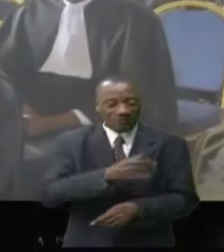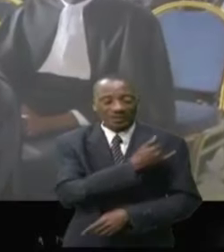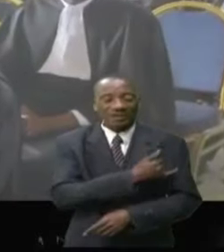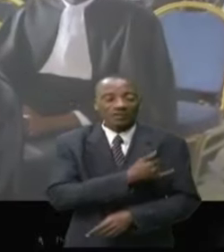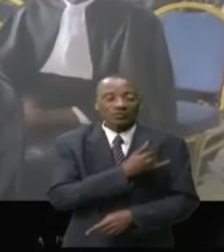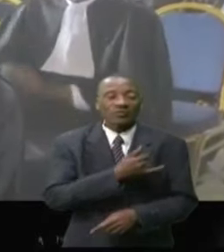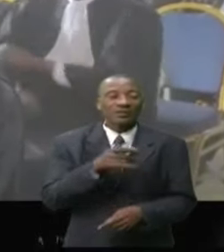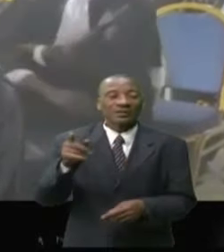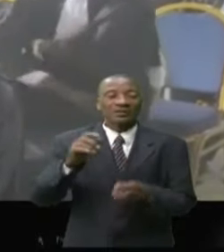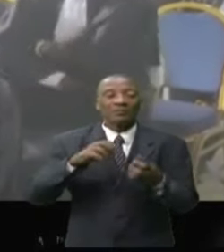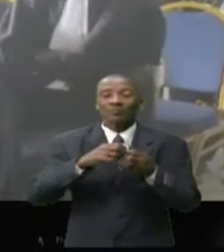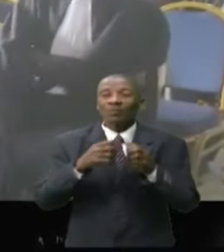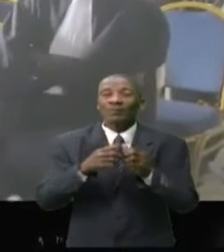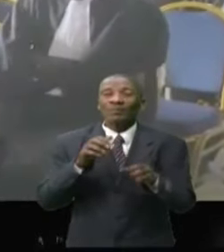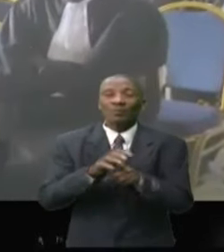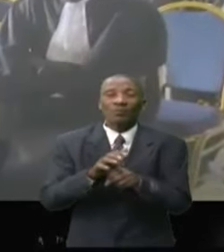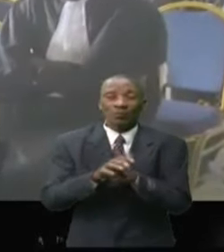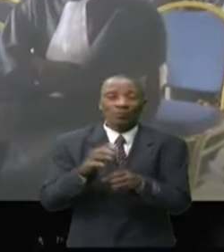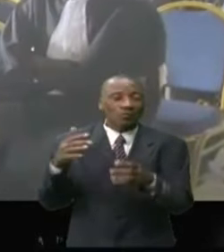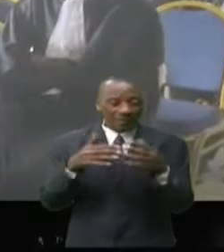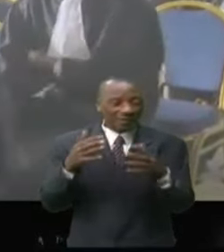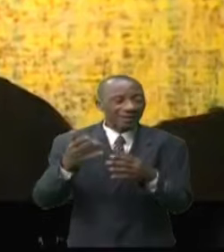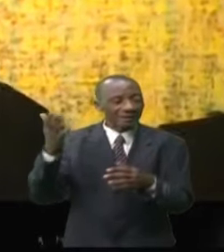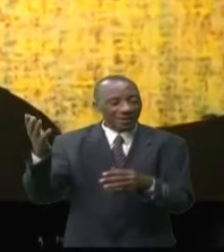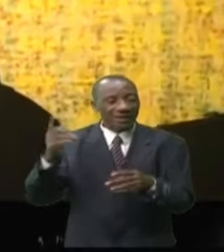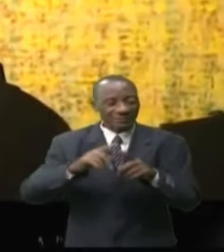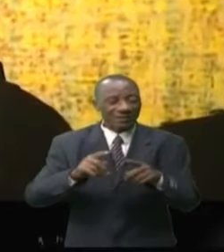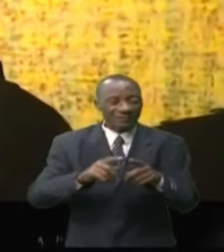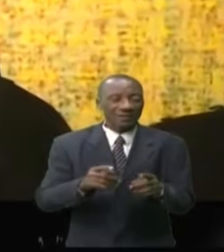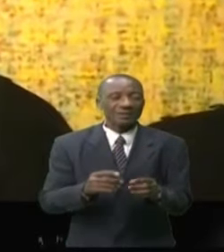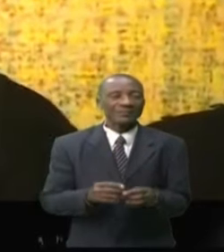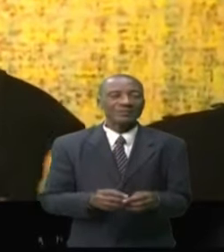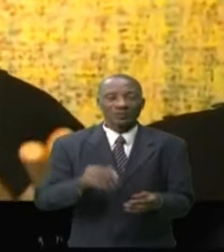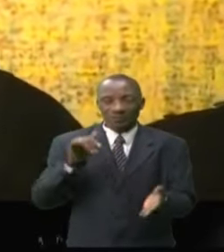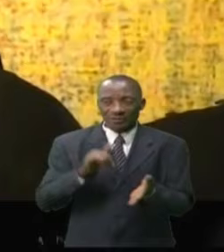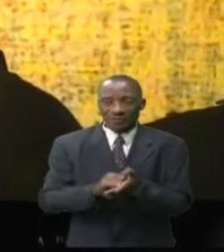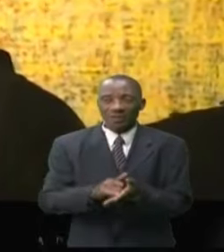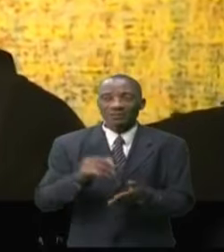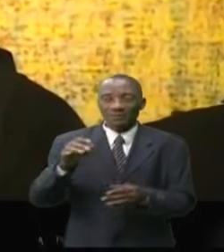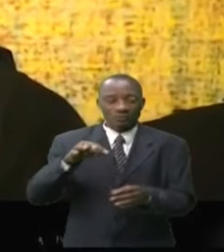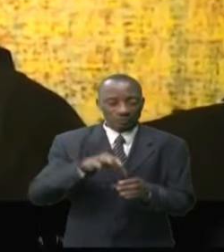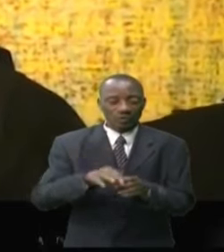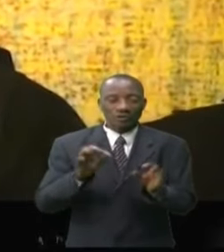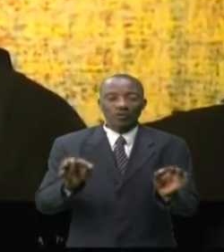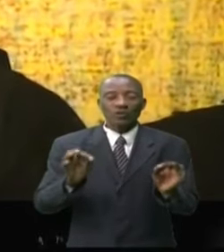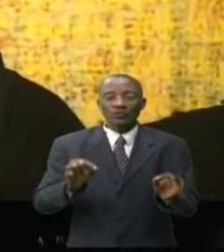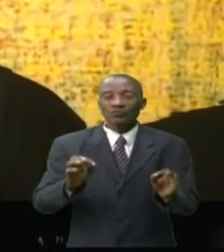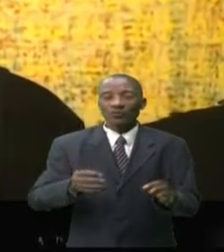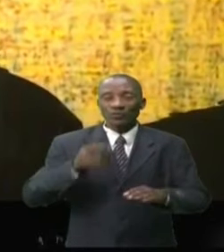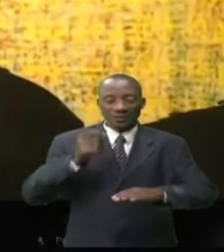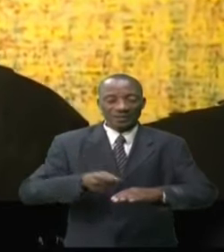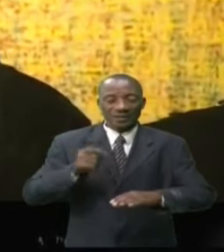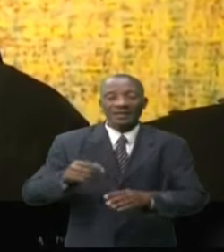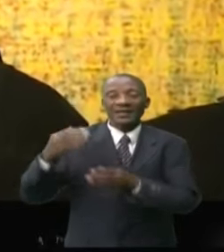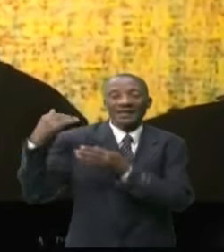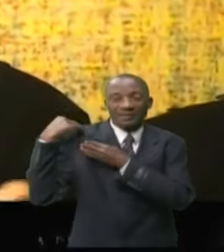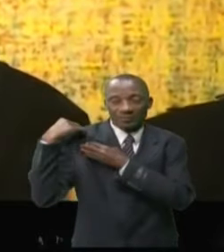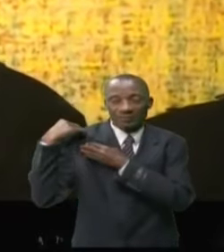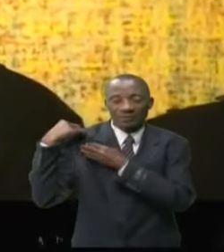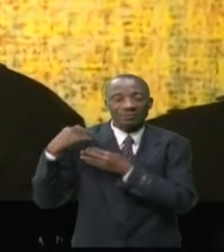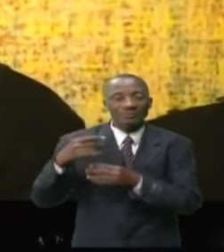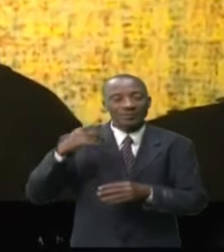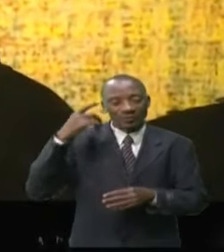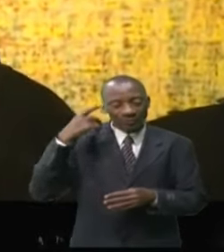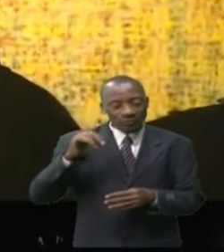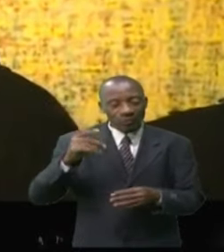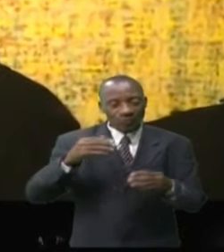sous son égide afin que nous puissions contribuer à la formation publier une revue du barreaux de l'itori pour que Kinshasa nous lise